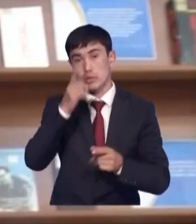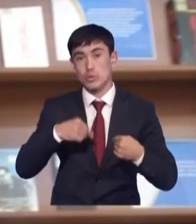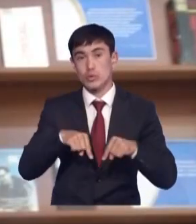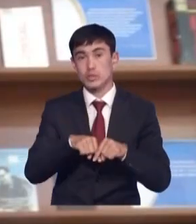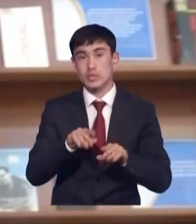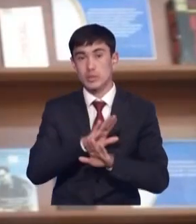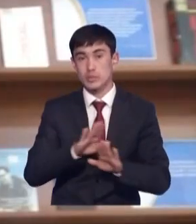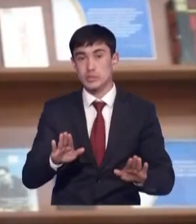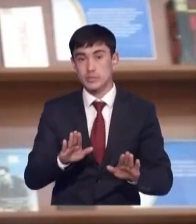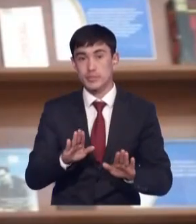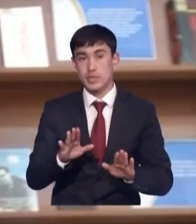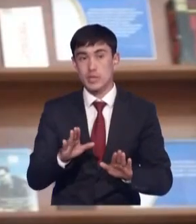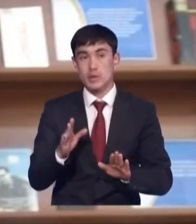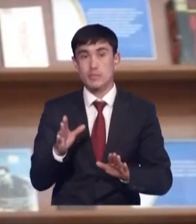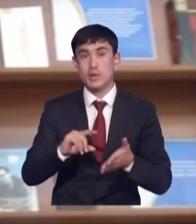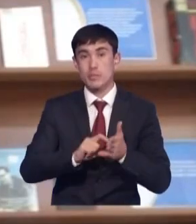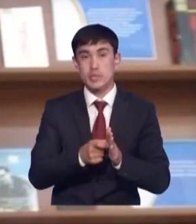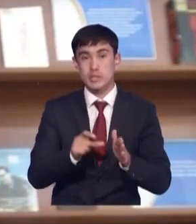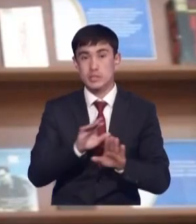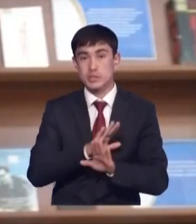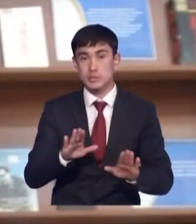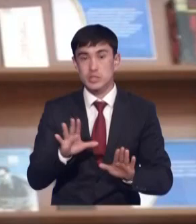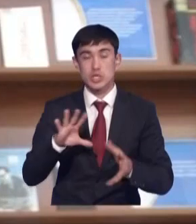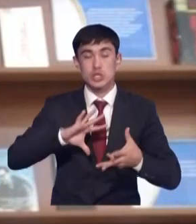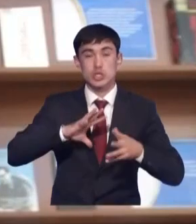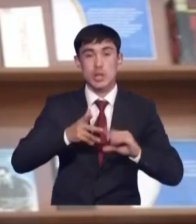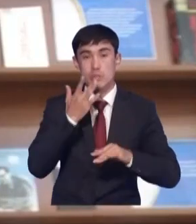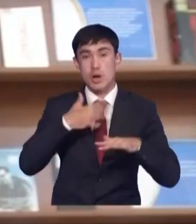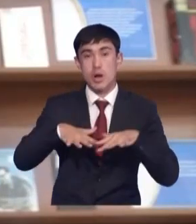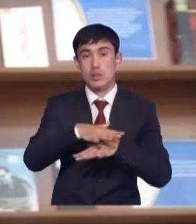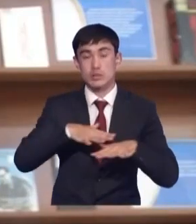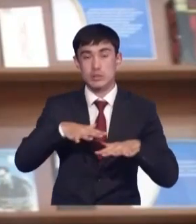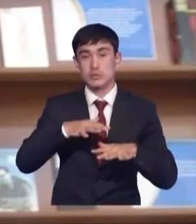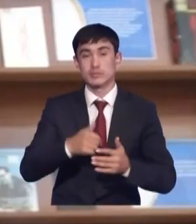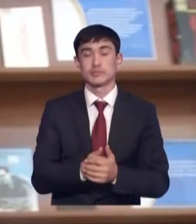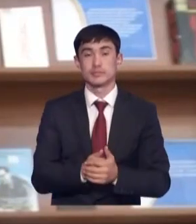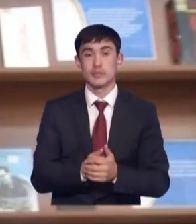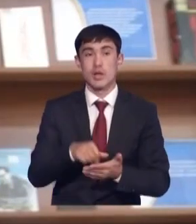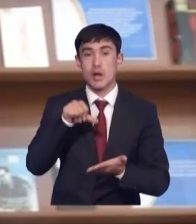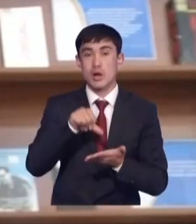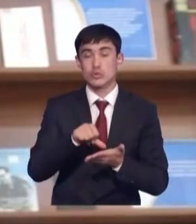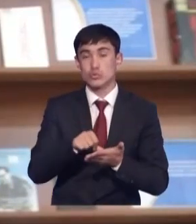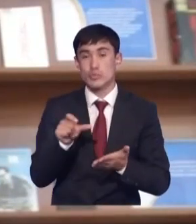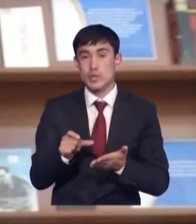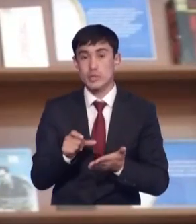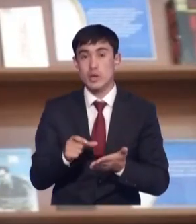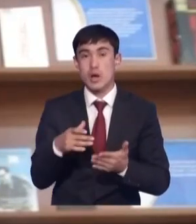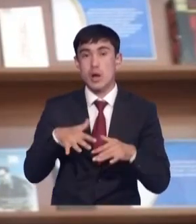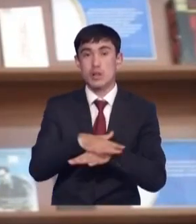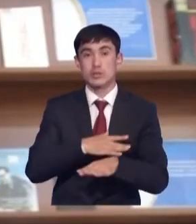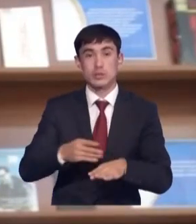органдардың аясында ғана емес, бір кабинеттердің ішінде ғана емес, жалпы халықтың қатысуымен, халықтың пікірін